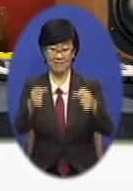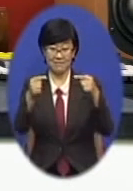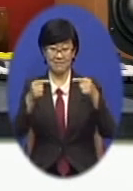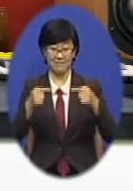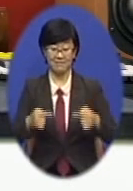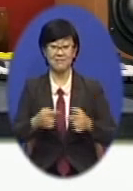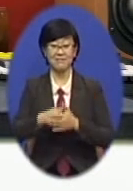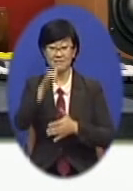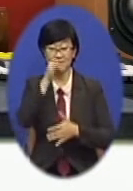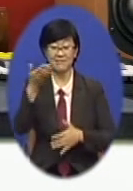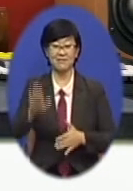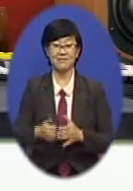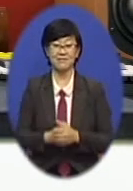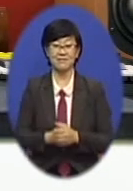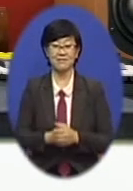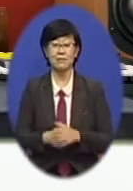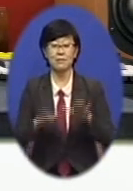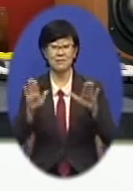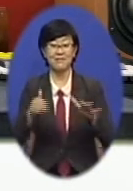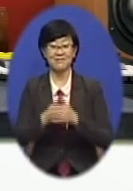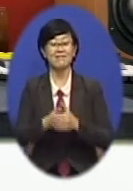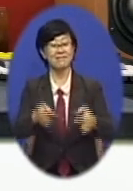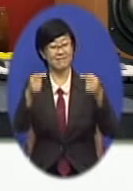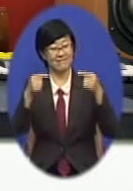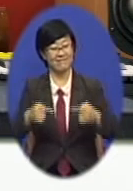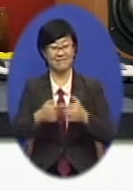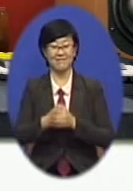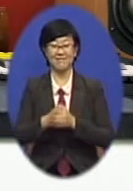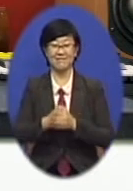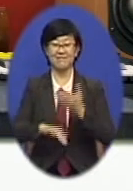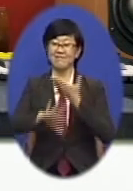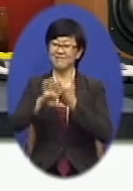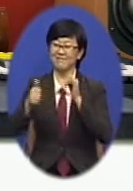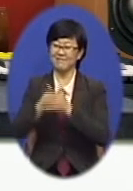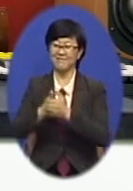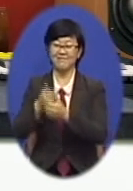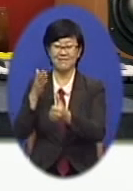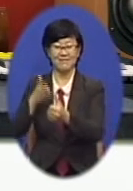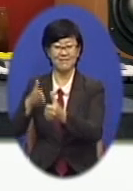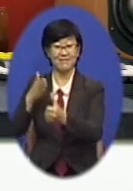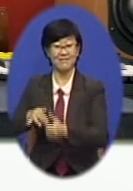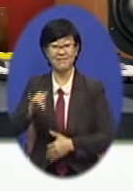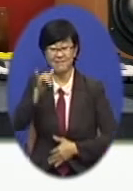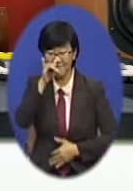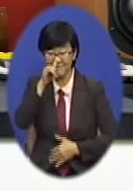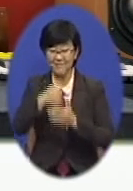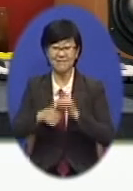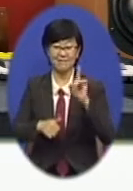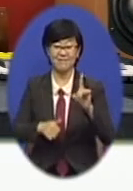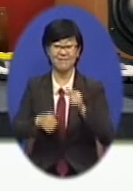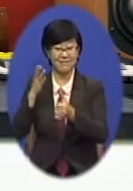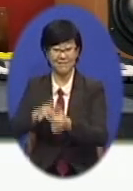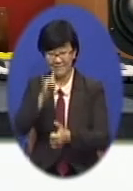참여하시게 됐는데요. 네. 이 오늘 나간다. 나 여기 나가니까 번호 좀 1번 좀 많이 좀 눌러라. 이